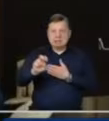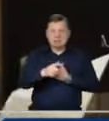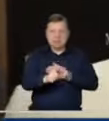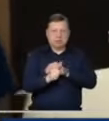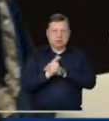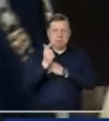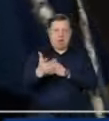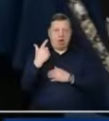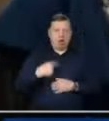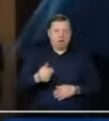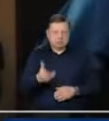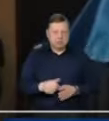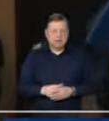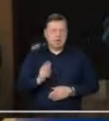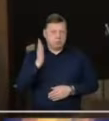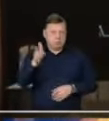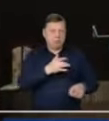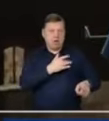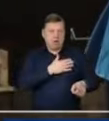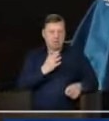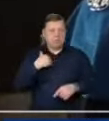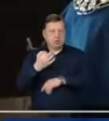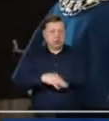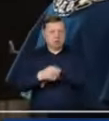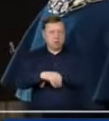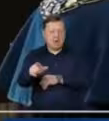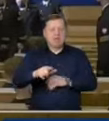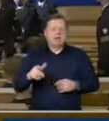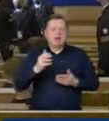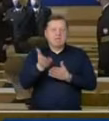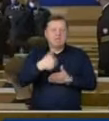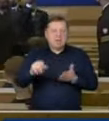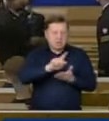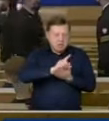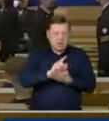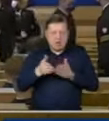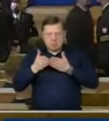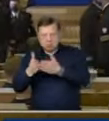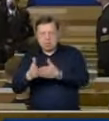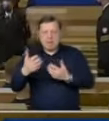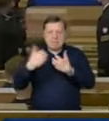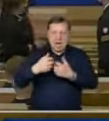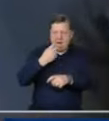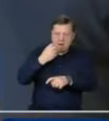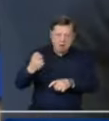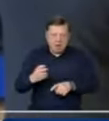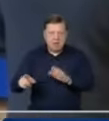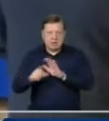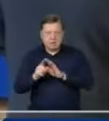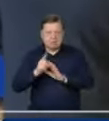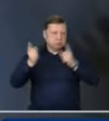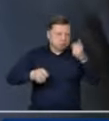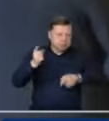75 podchorążych. Przyszli oficerowie studiowali na wydziałach nawigacji i uzbrojenia okrętowego, mechaniczno-elektrycznym oraz dowodzenia i operacji